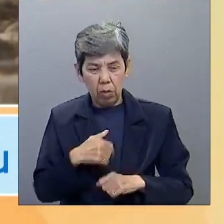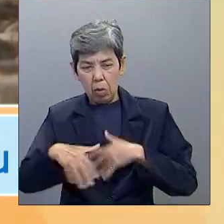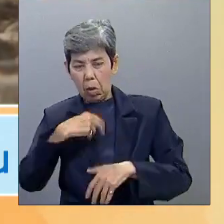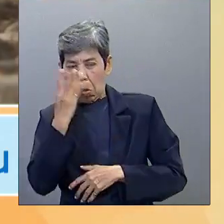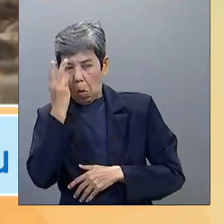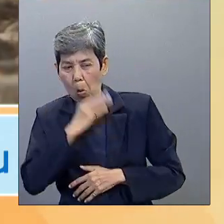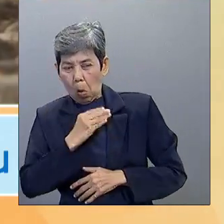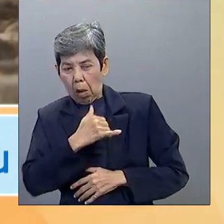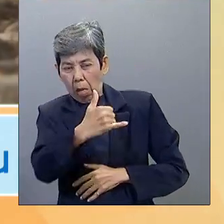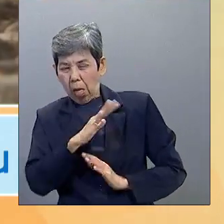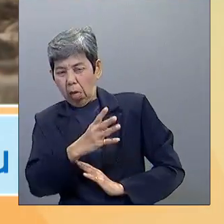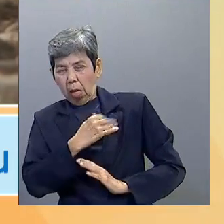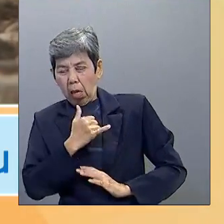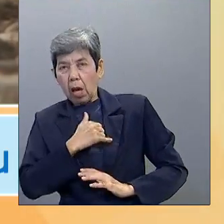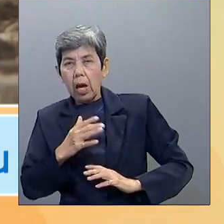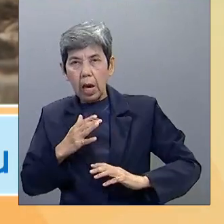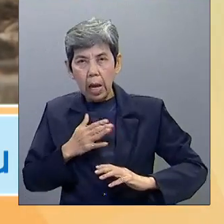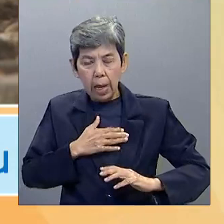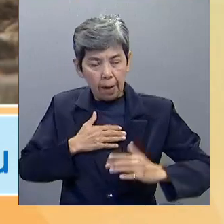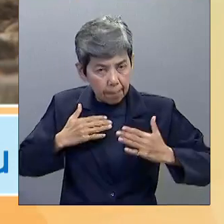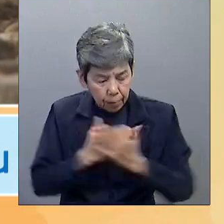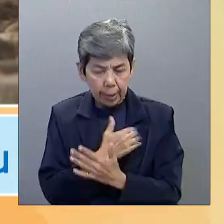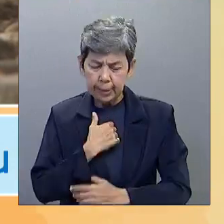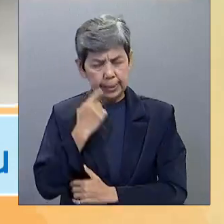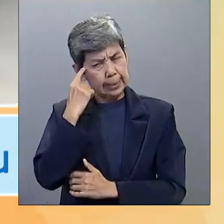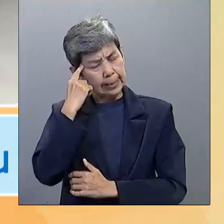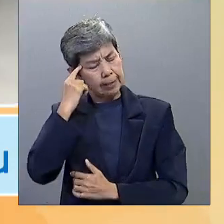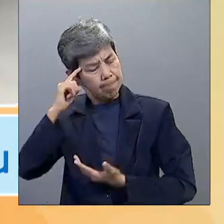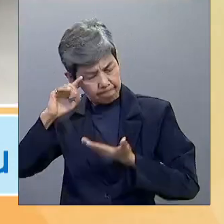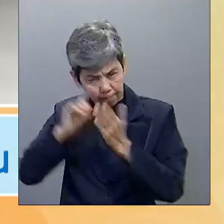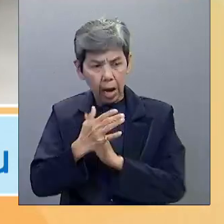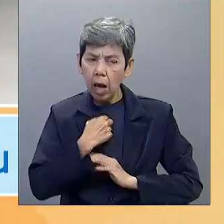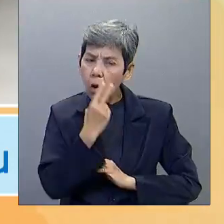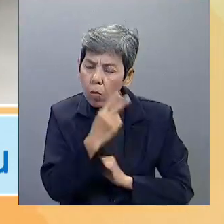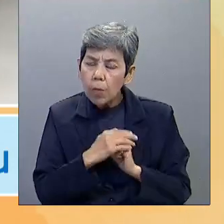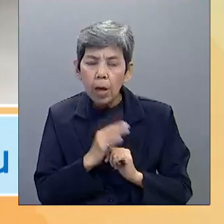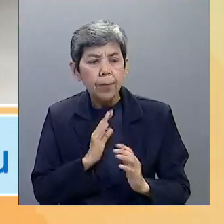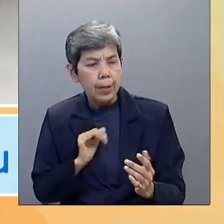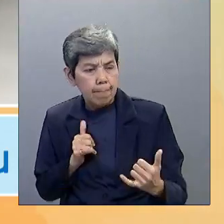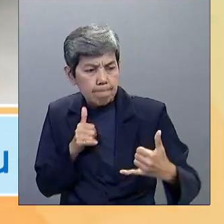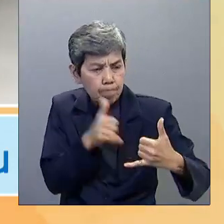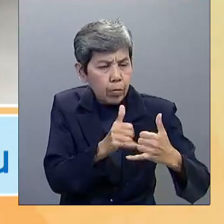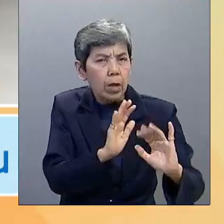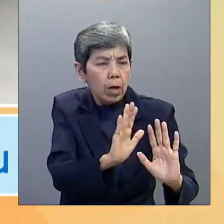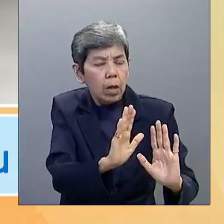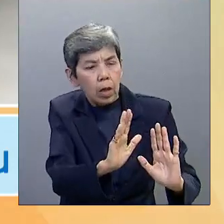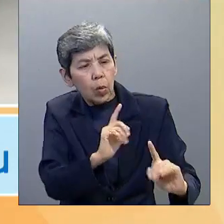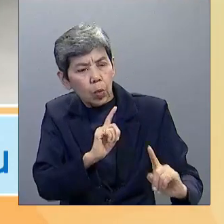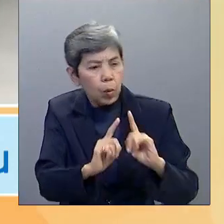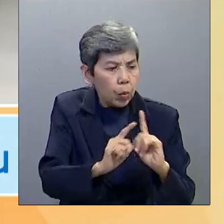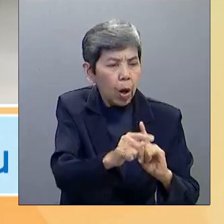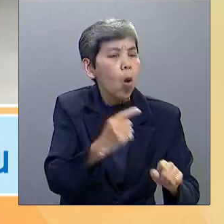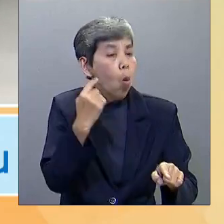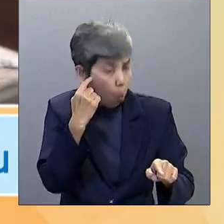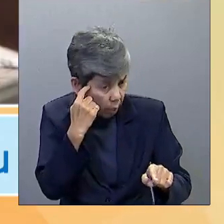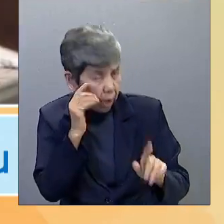แล้วก็มองเขาเลยแต่ว่าเราจะเปลี่ยน mindset ตัวเองยังไงในขณะเดียวกันเราก้าวเข้าไปคุยกับเขาเนี่ยทำยังไงให้เขาไว้ว